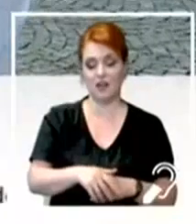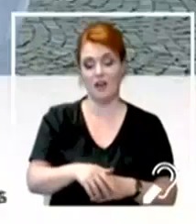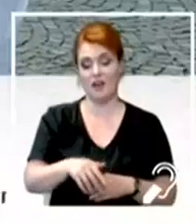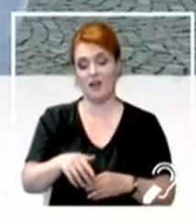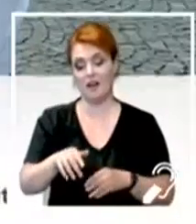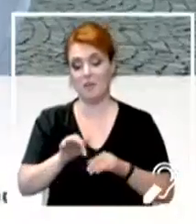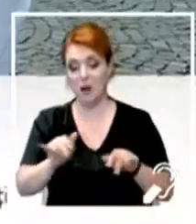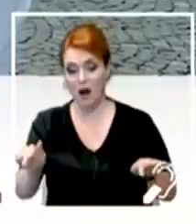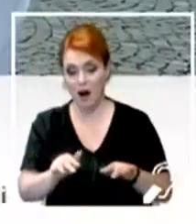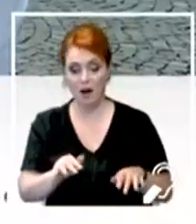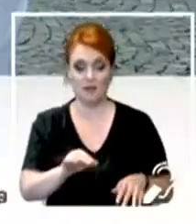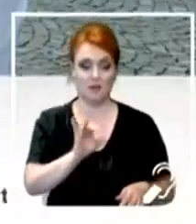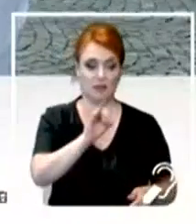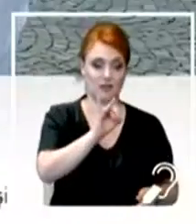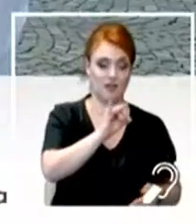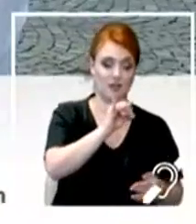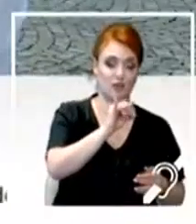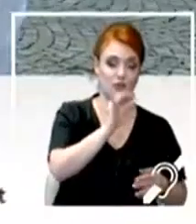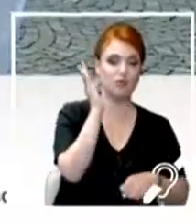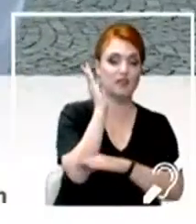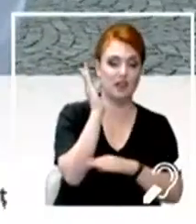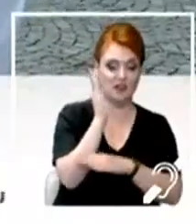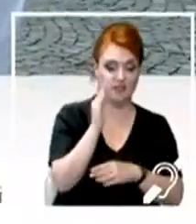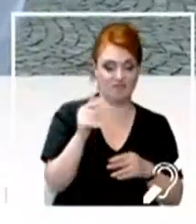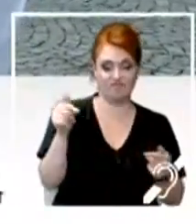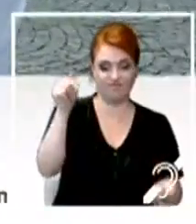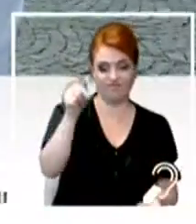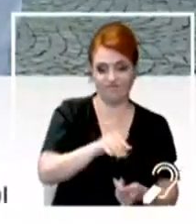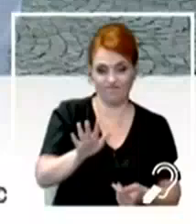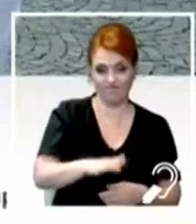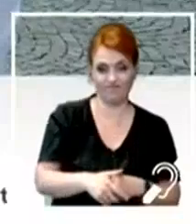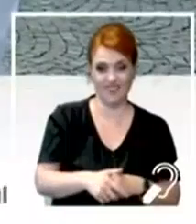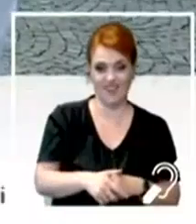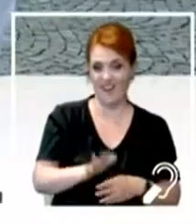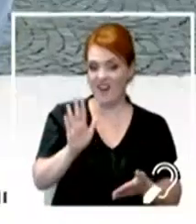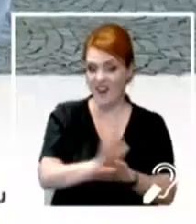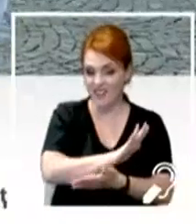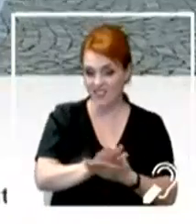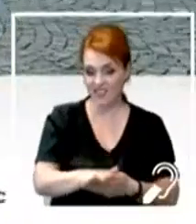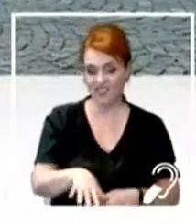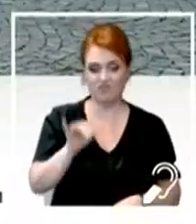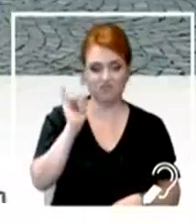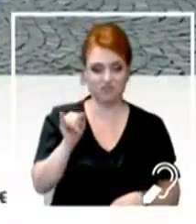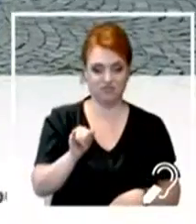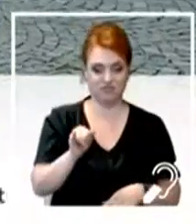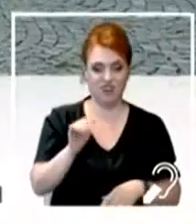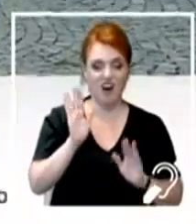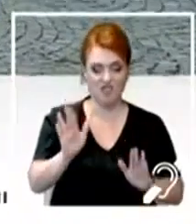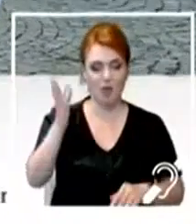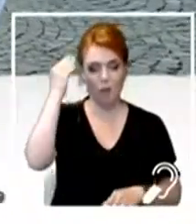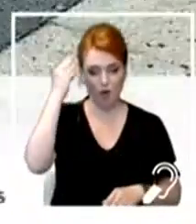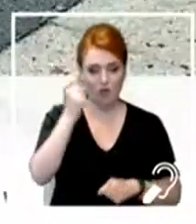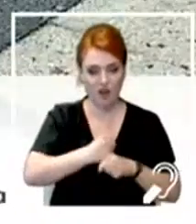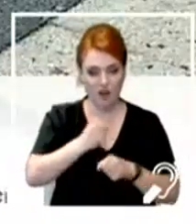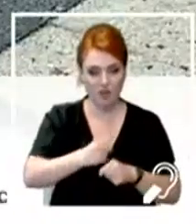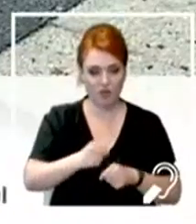așa o ruptură. Cât despre calitate, ca la moldoveni, ca și restul drumurilor din Republica Moldova, cum